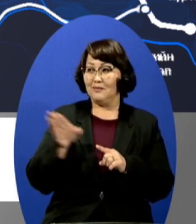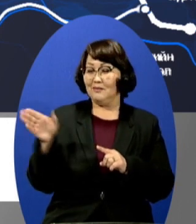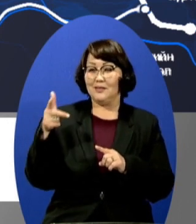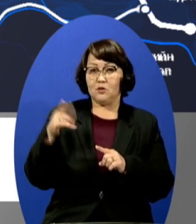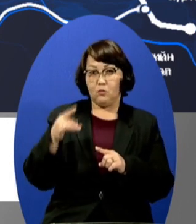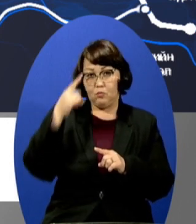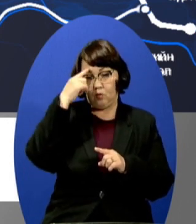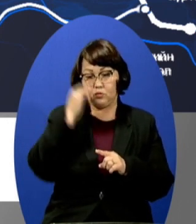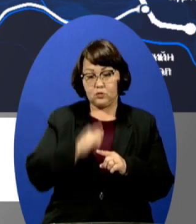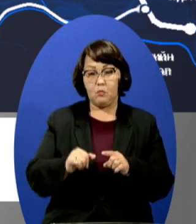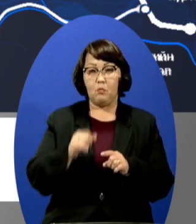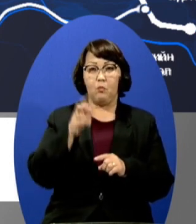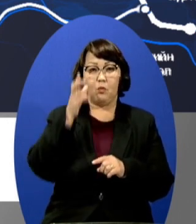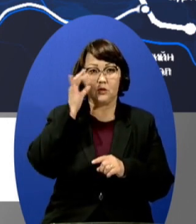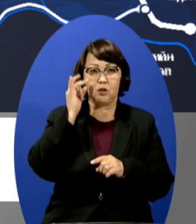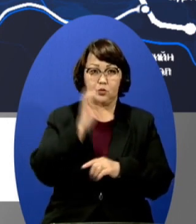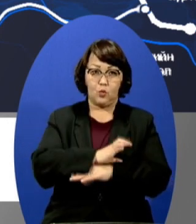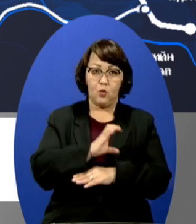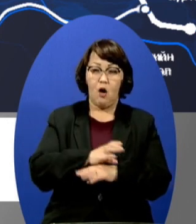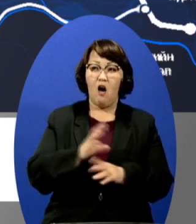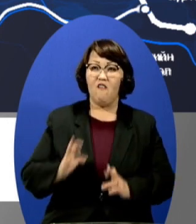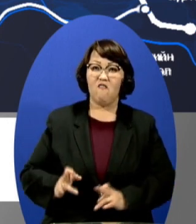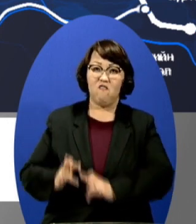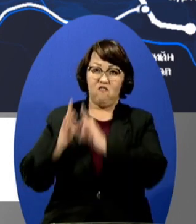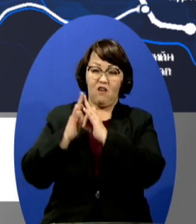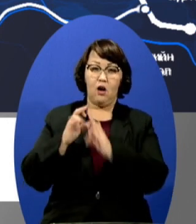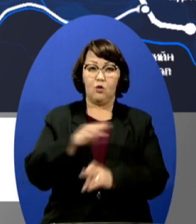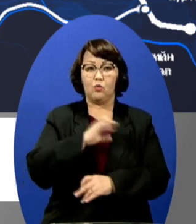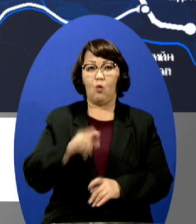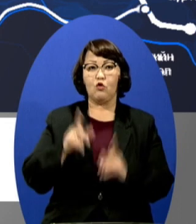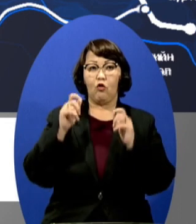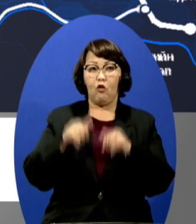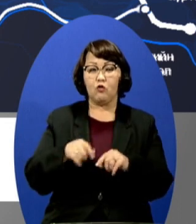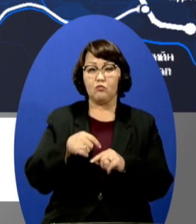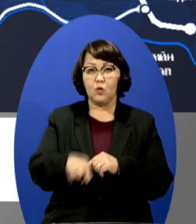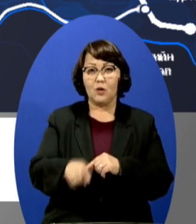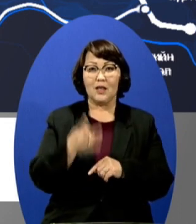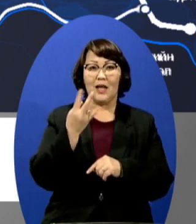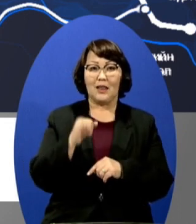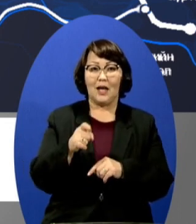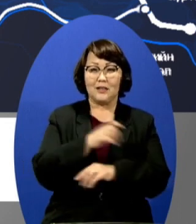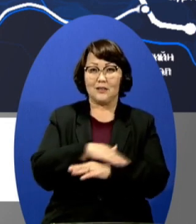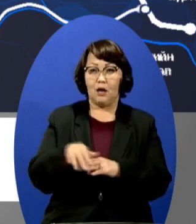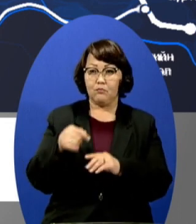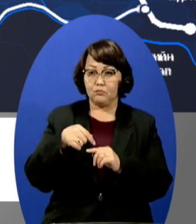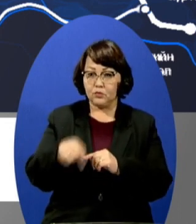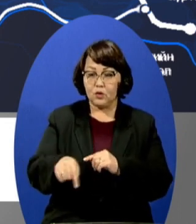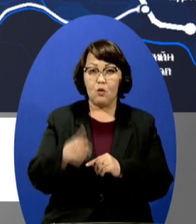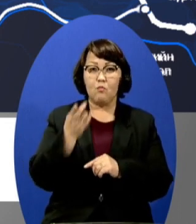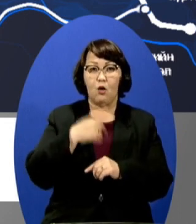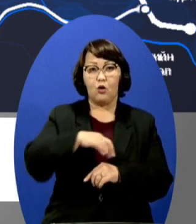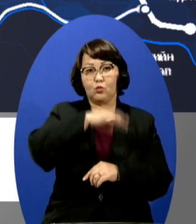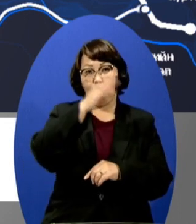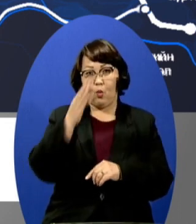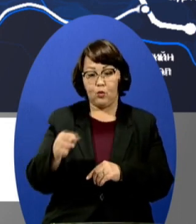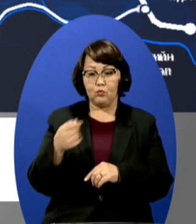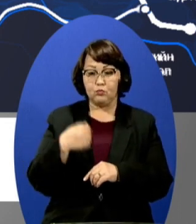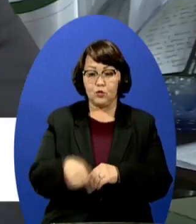зүүн дөрвөн зам офицеруудын ордон хүртэл, Туул голын арын далан дагуу, Налайхын зам дагуу, Богдуулын арын зам гэсэн маршрутаар хийх юм